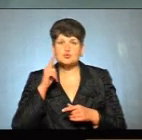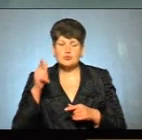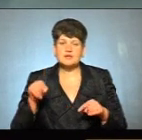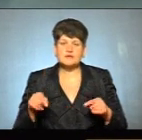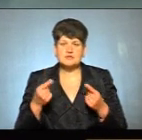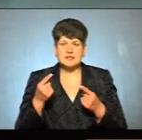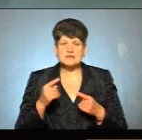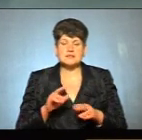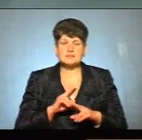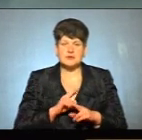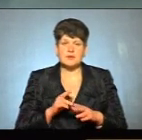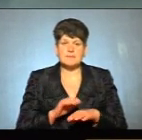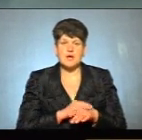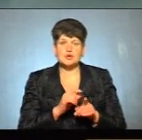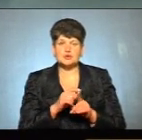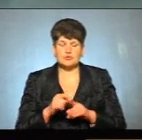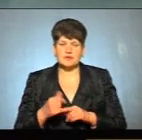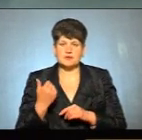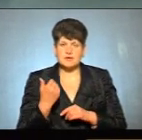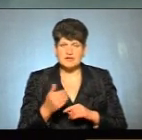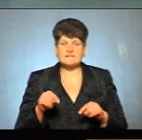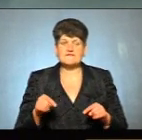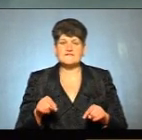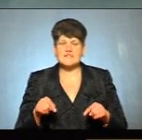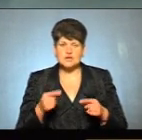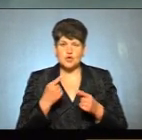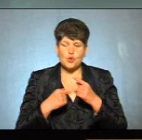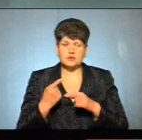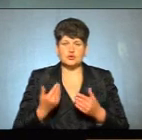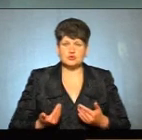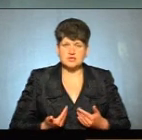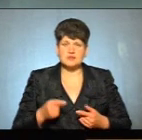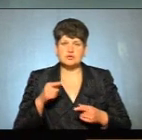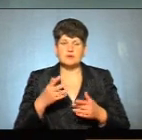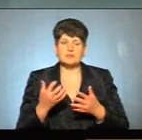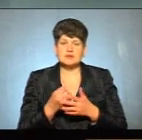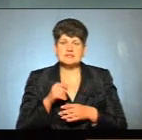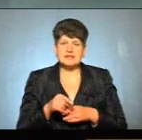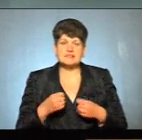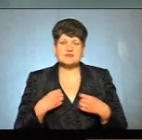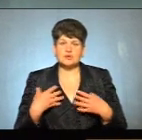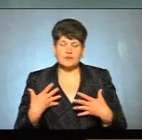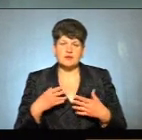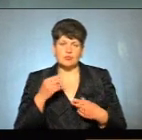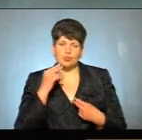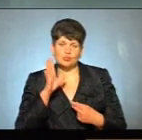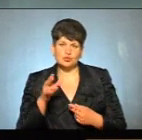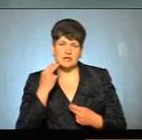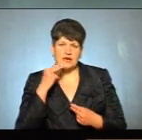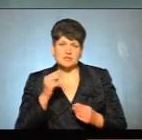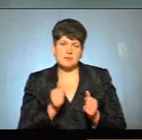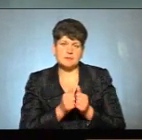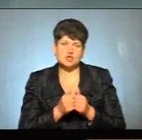із мертвих, благословить всіх нас, відродить до нового життя, щоб ми вийшли з цих святкувань, із цього карантину кращими і ближчими до